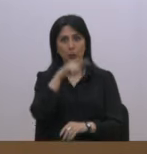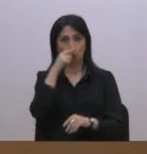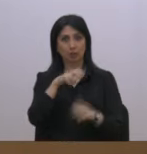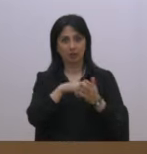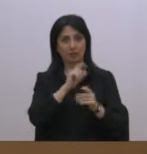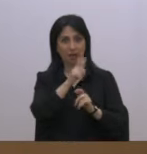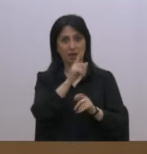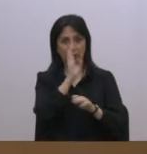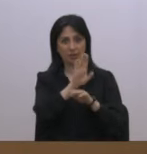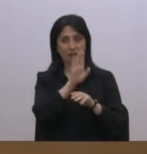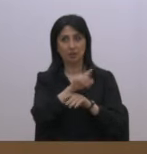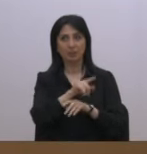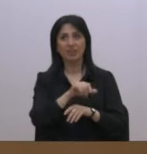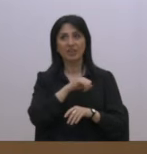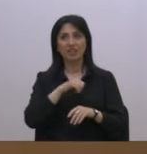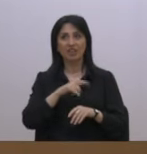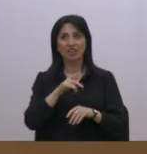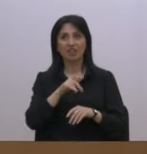რუსეთიდან?